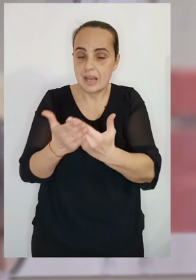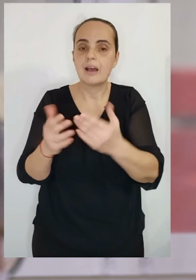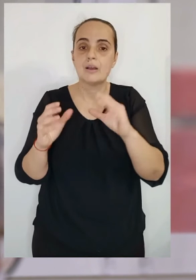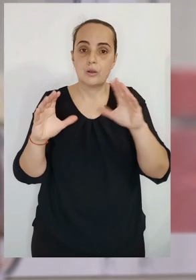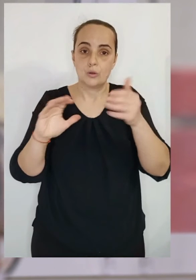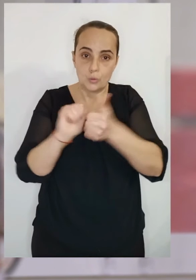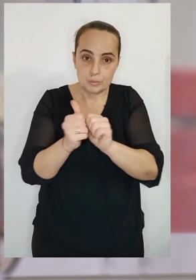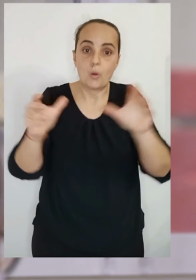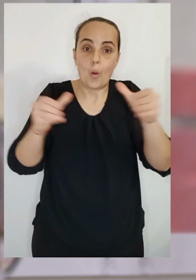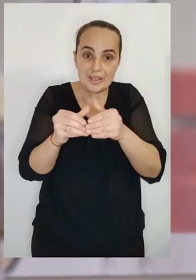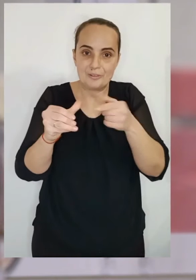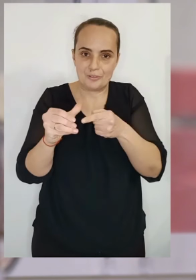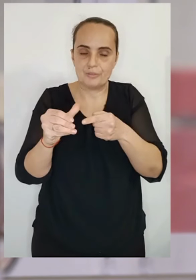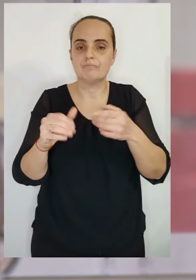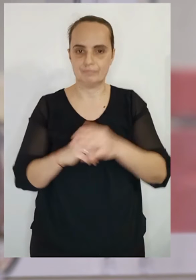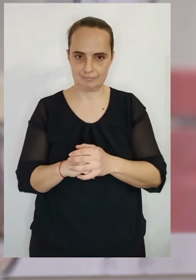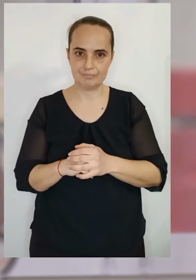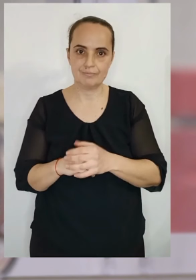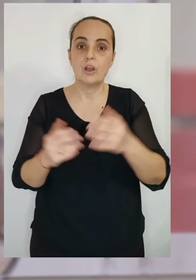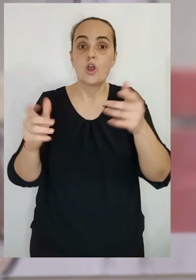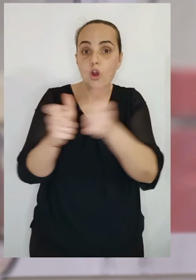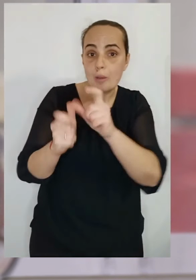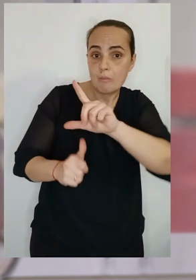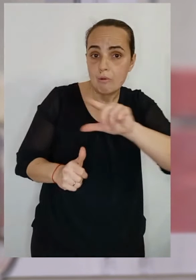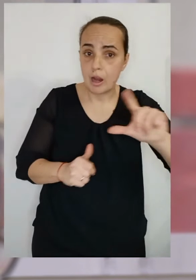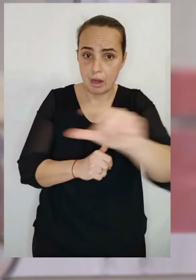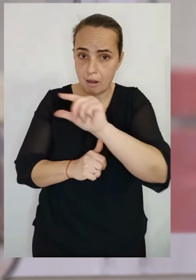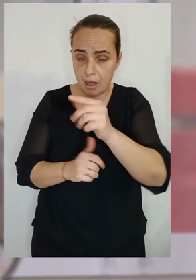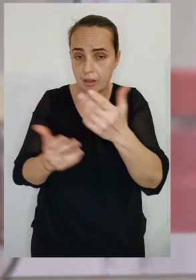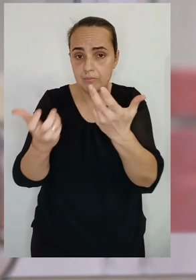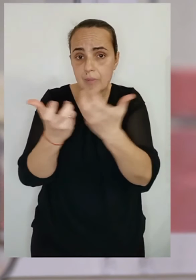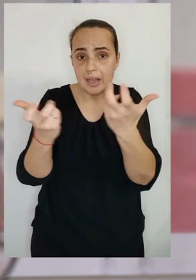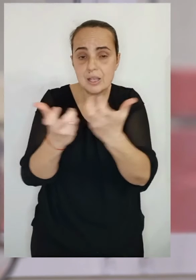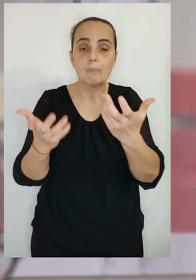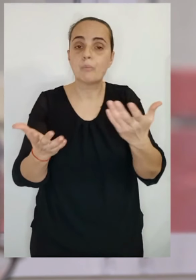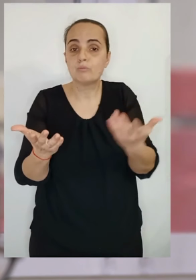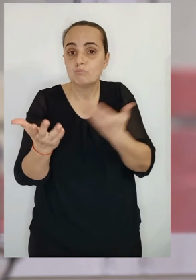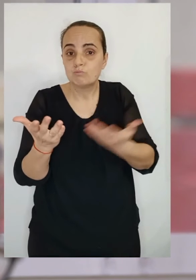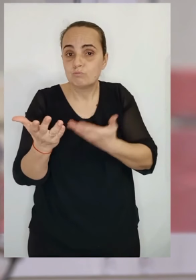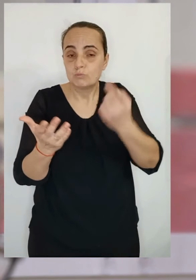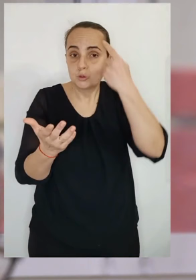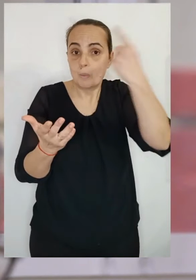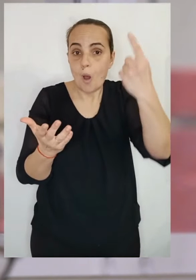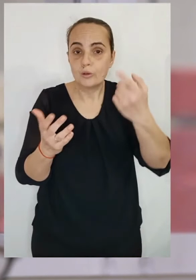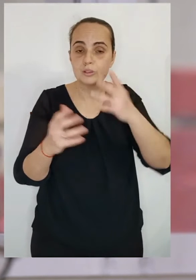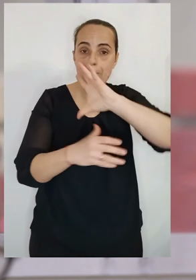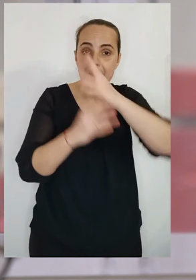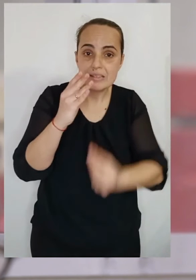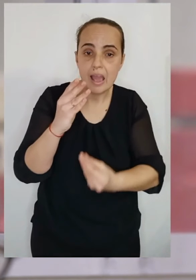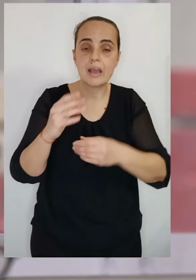sport collectif, soit au travers de nos clubs qui sont présents, notamment par exemple dans des disciplines comme le